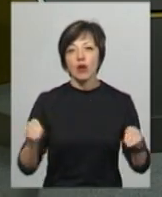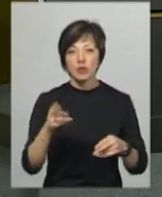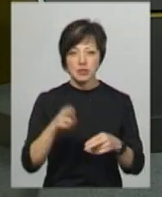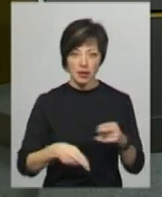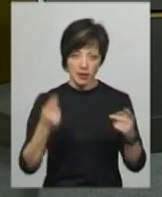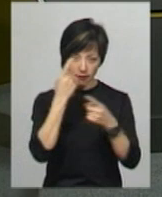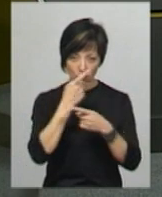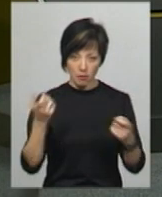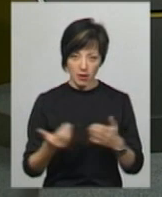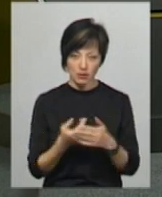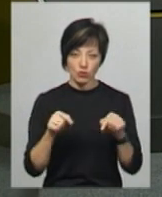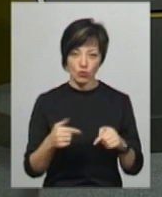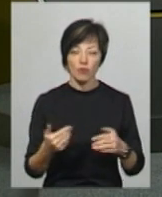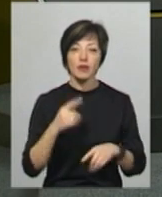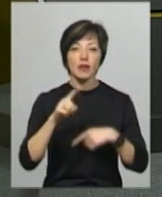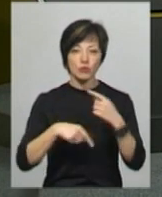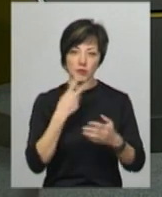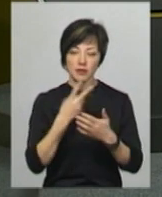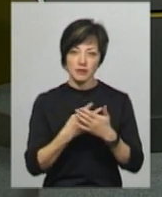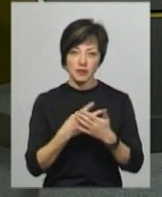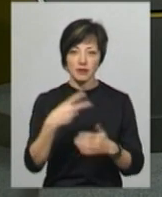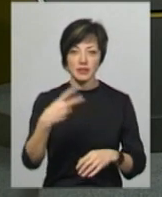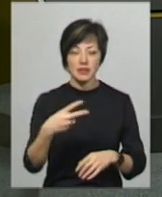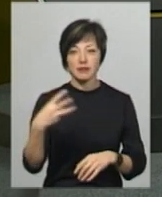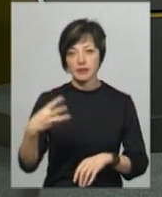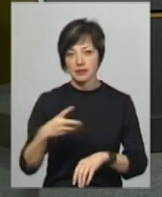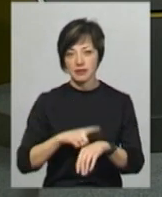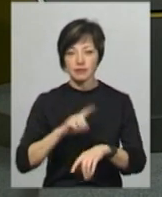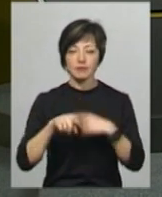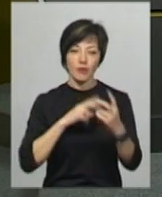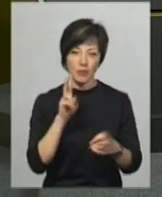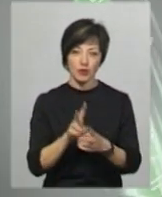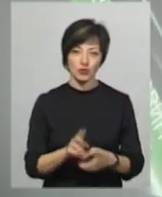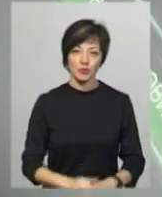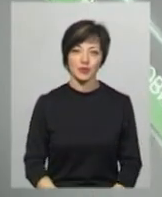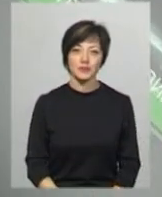була остання інформація цього випуску. Наступний дивіться вже о 20:30. Побачимось!